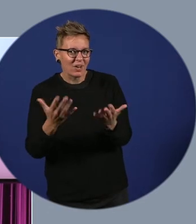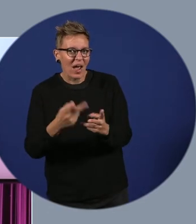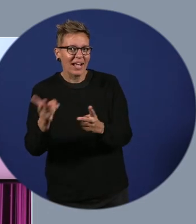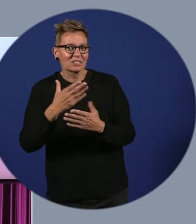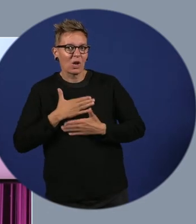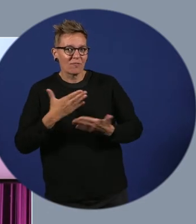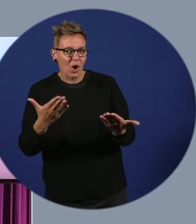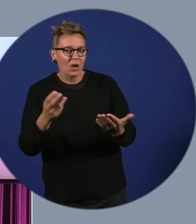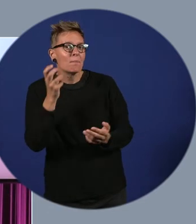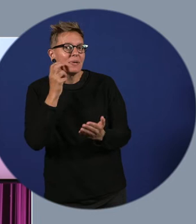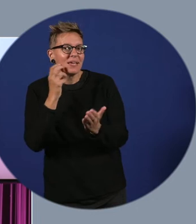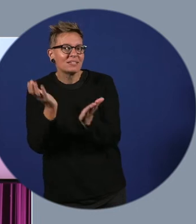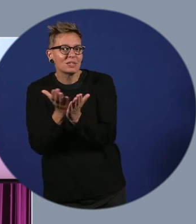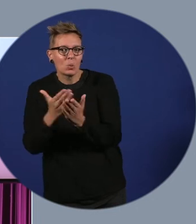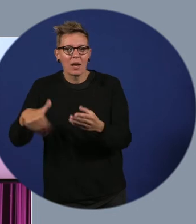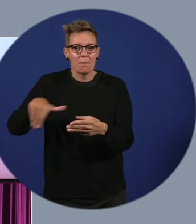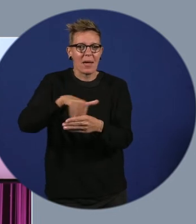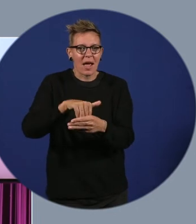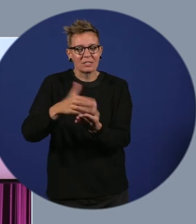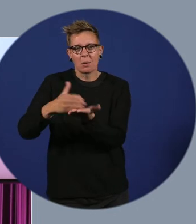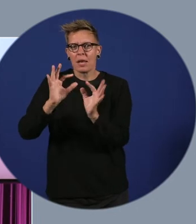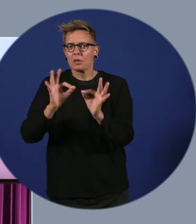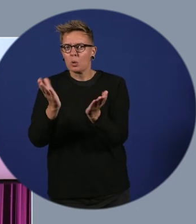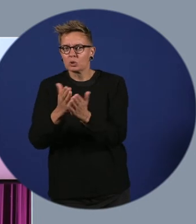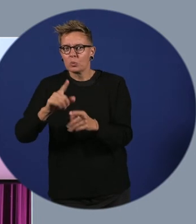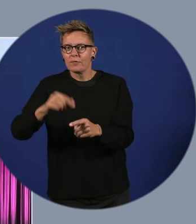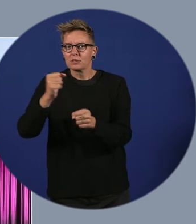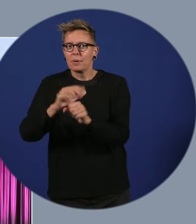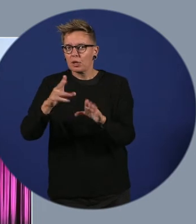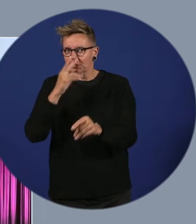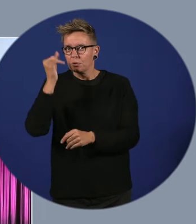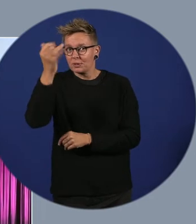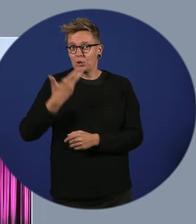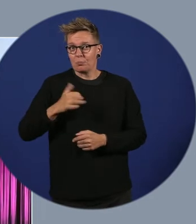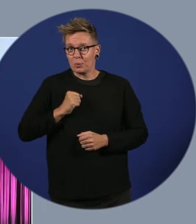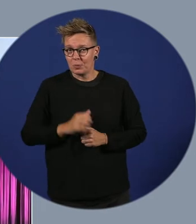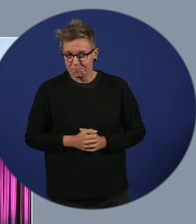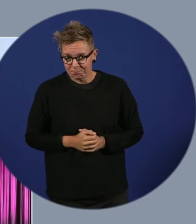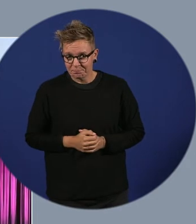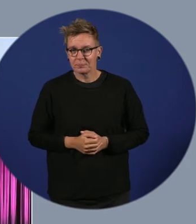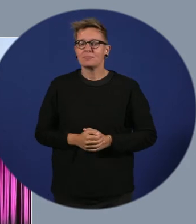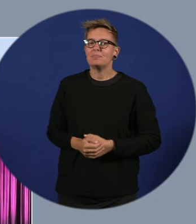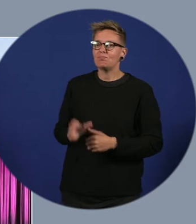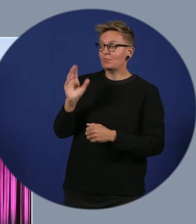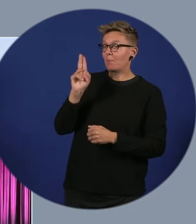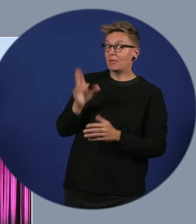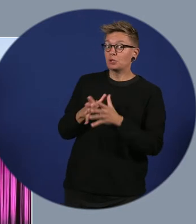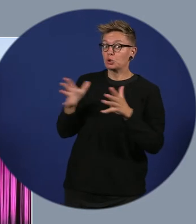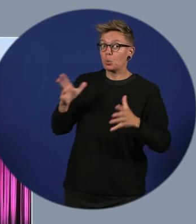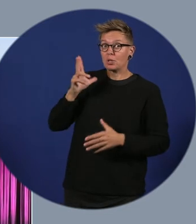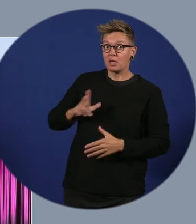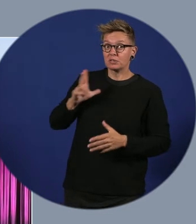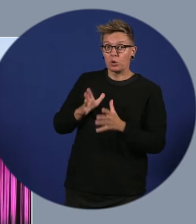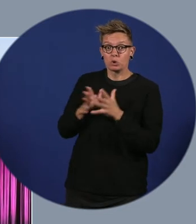oss Birgitta skolan som kommer att dela med sig av sitt skolvalsarbete. Yes. Ett stort ansvar och ett stort område